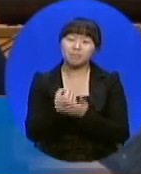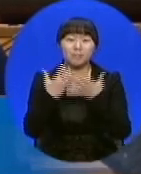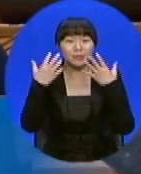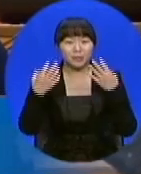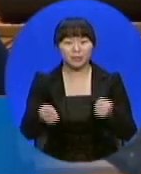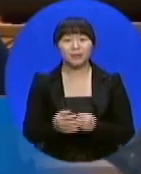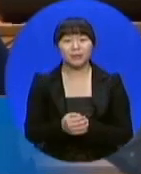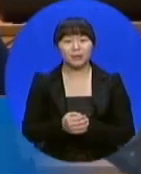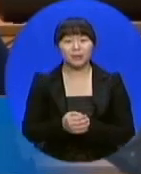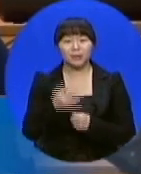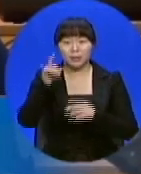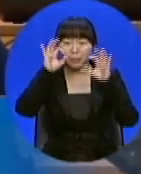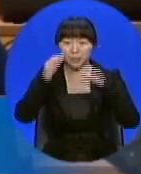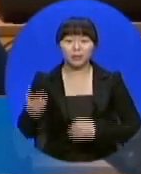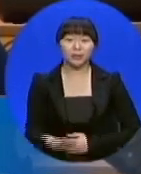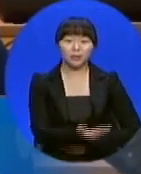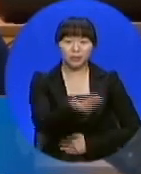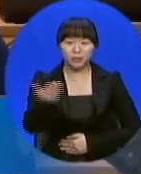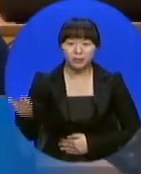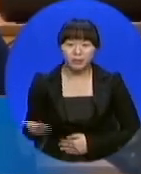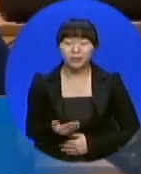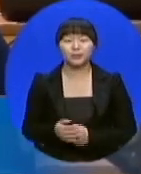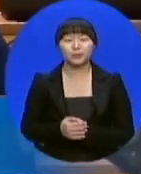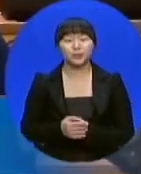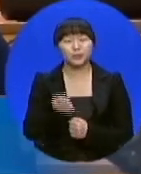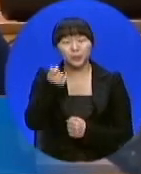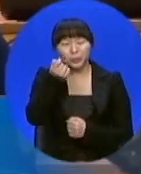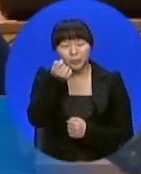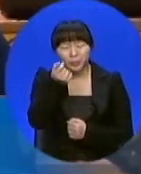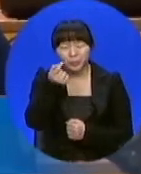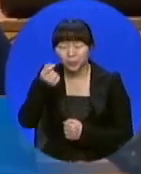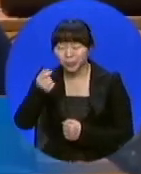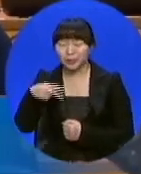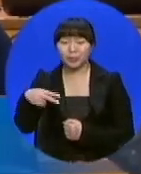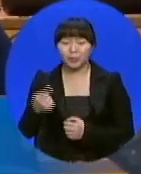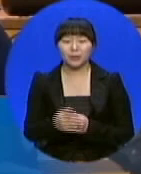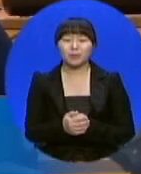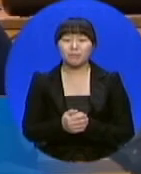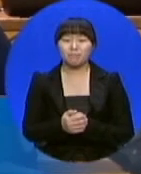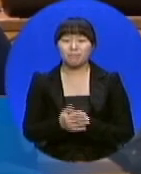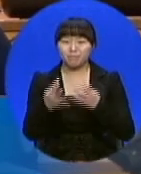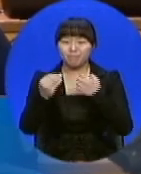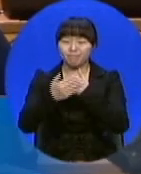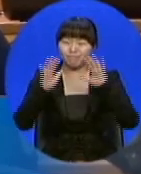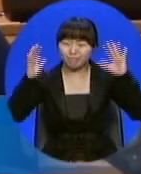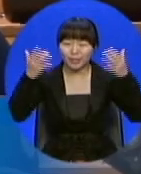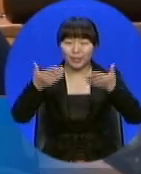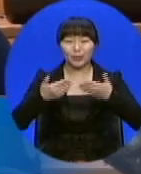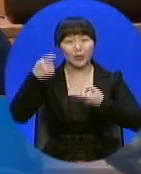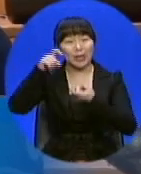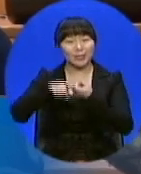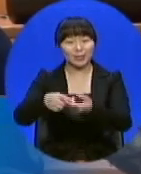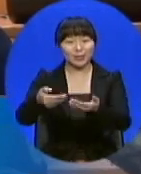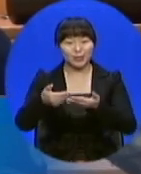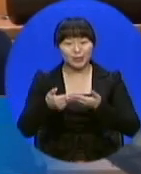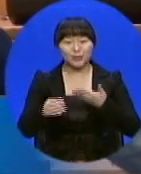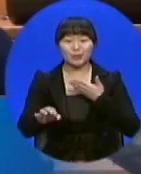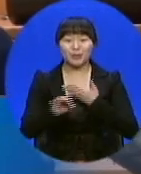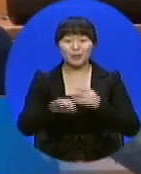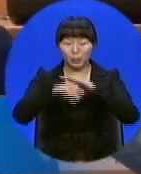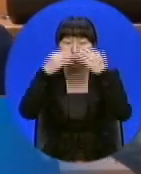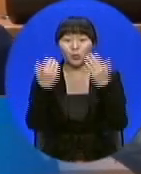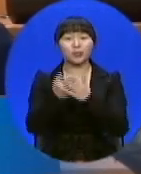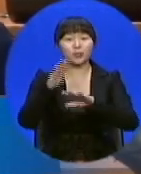근데 시청자분들께서도 조금씩만 좀 응원 좀 해주시고 관심을 가져주시면 저희